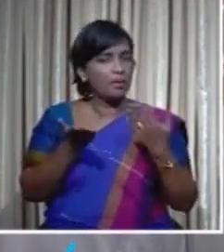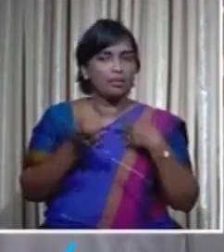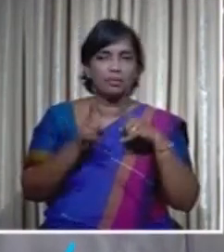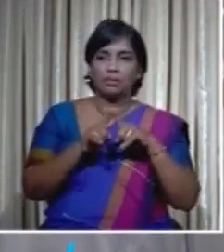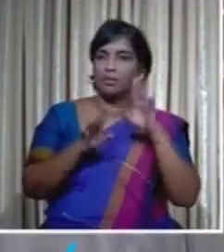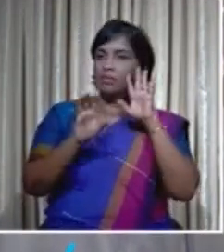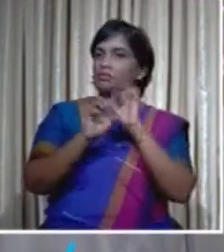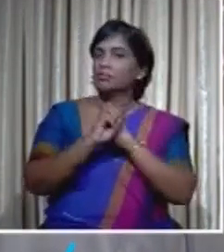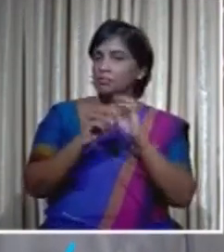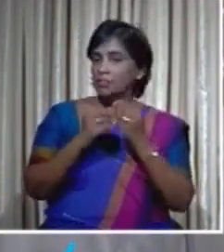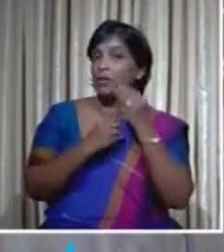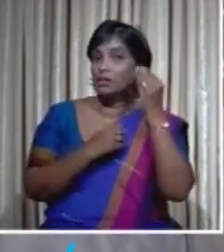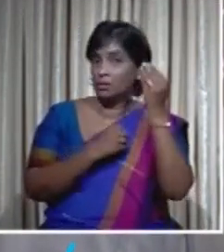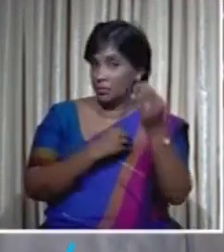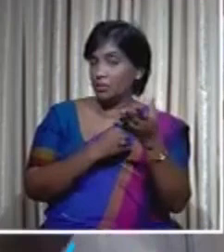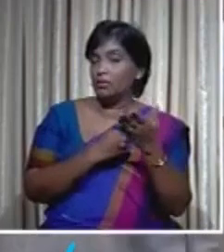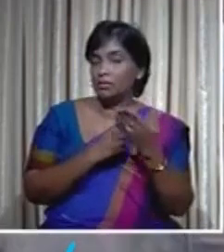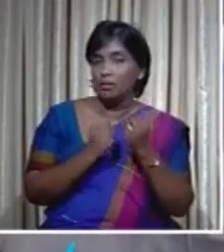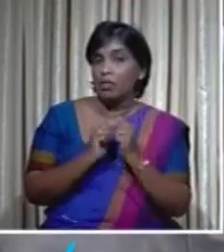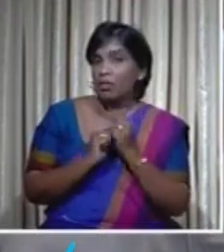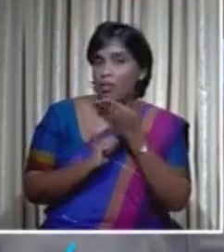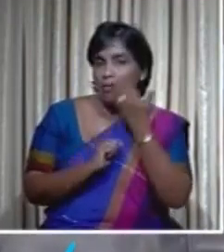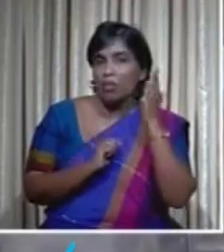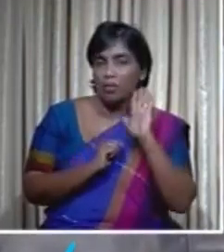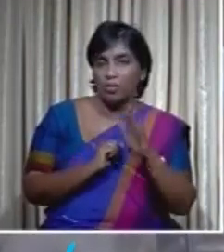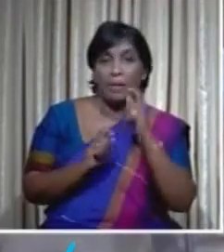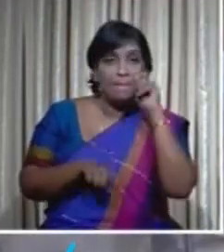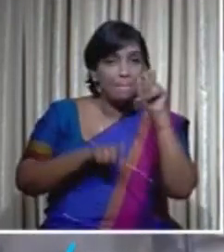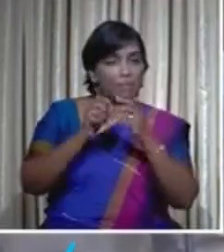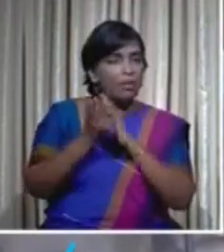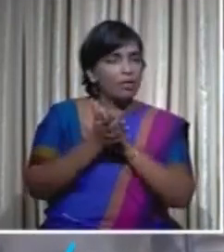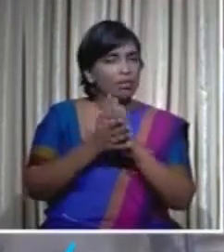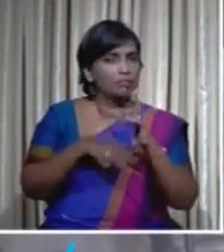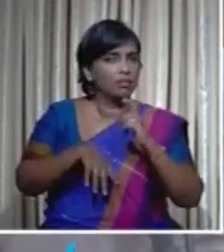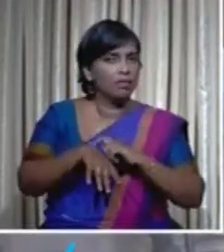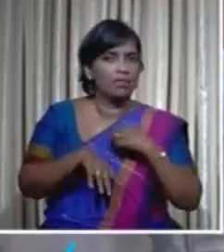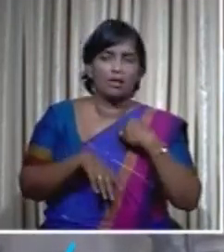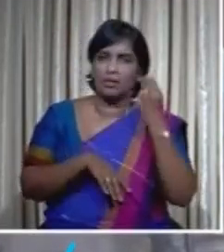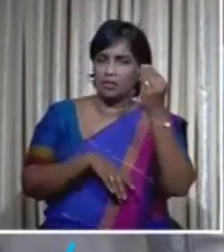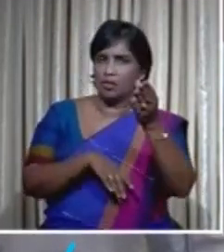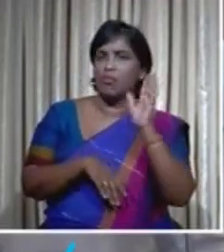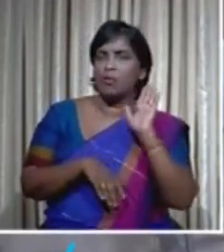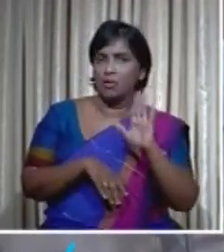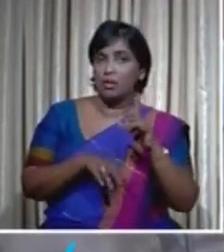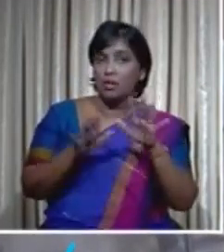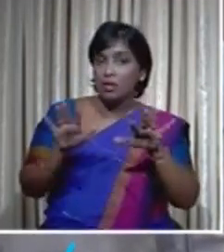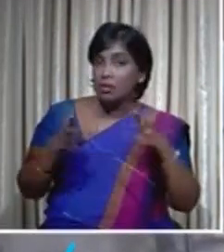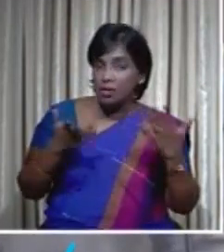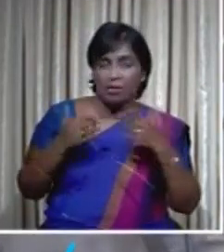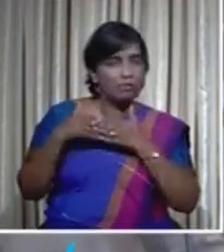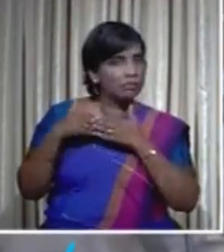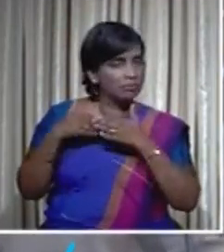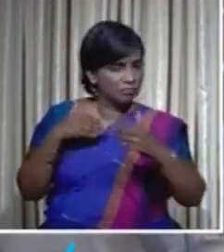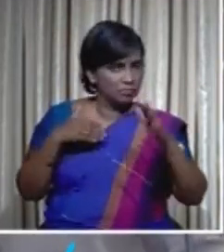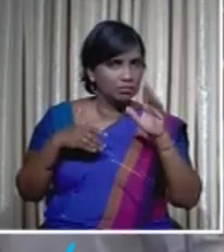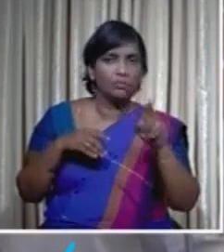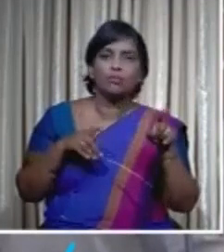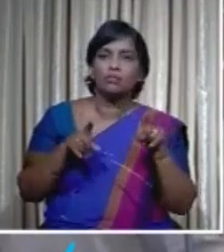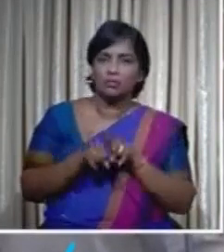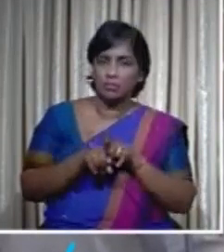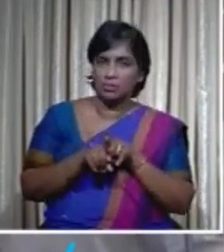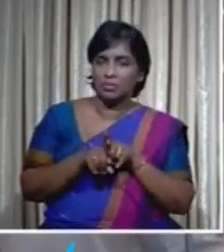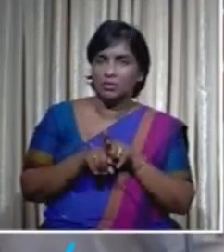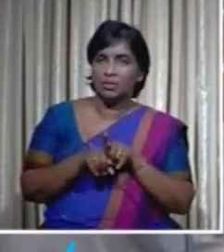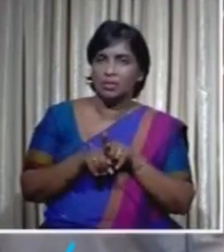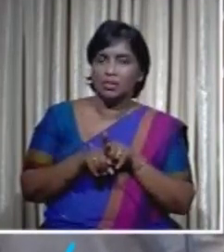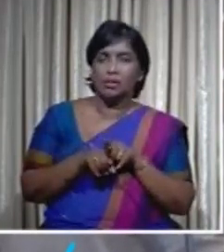கிடைக்க வேண்டும், இந்த மக்கள் நிம்மதியாக வாழுகின்ற சூழல் கிடைக்க வேண்டும். அது இல்லாத வரைக்கும் நாங்கள் ஒரு நியாயம் கிடைக்க போவதில்லை